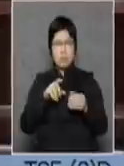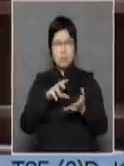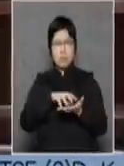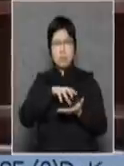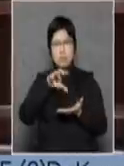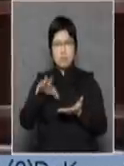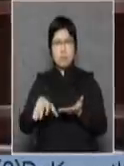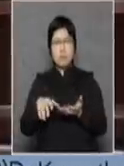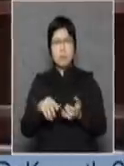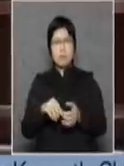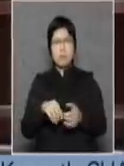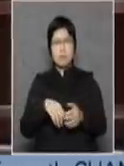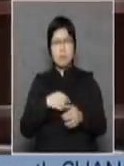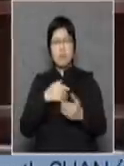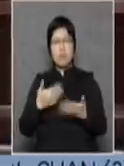而已。